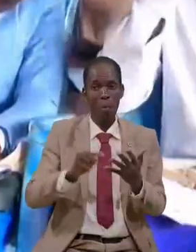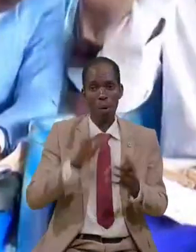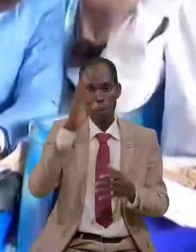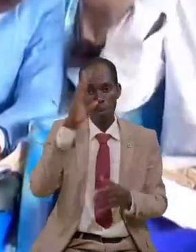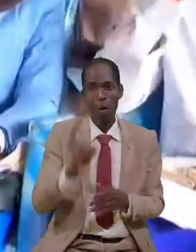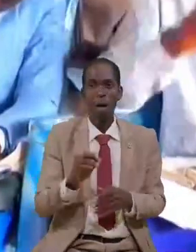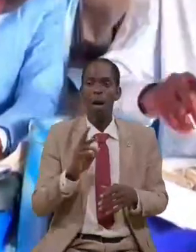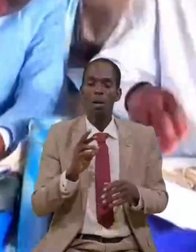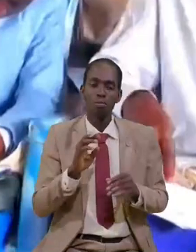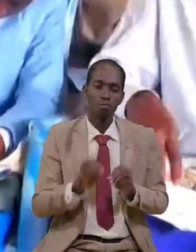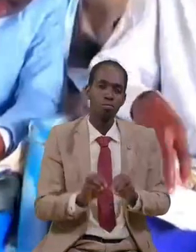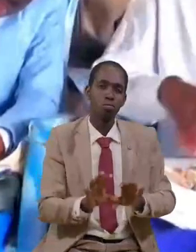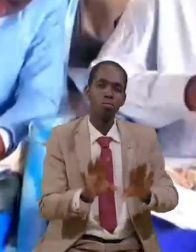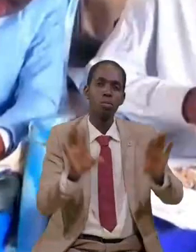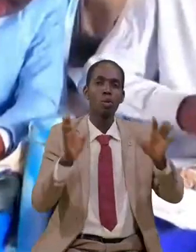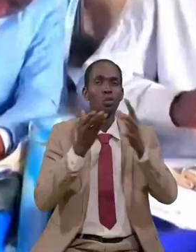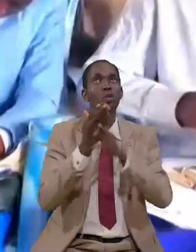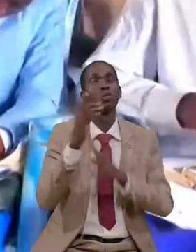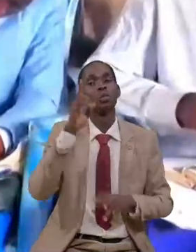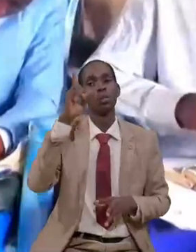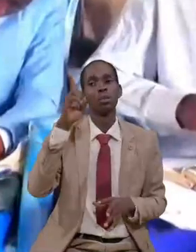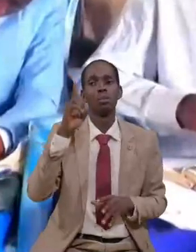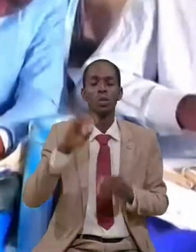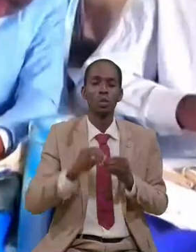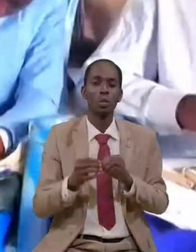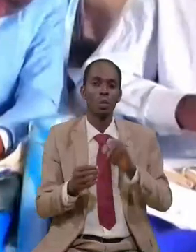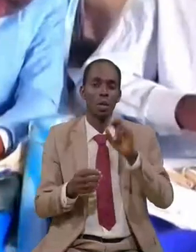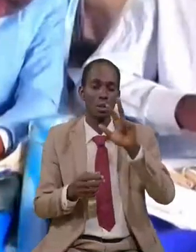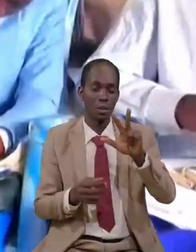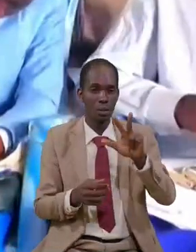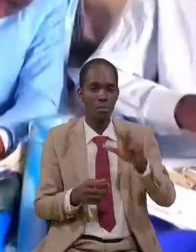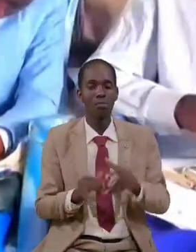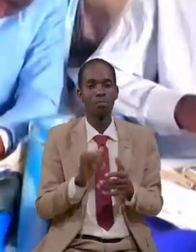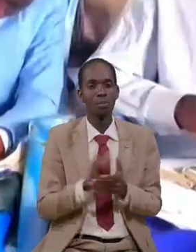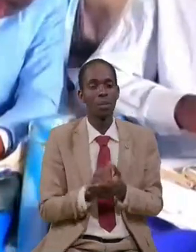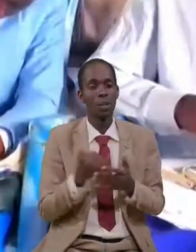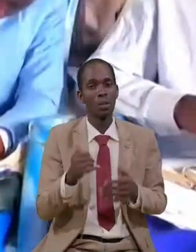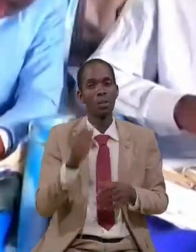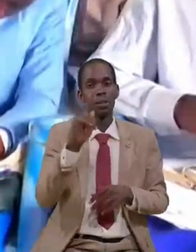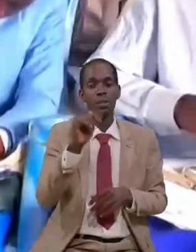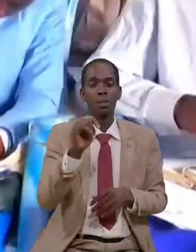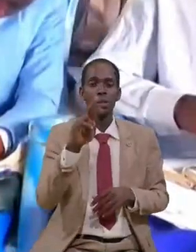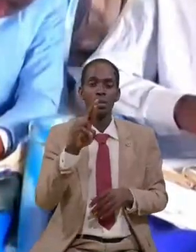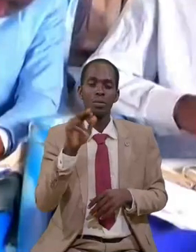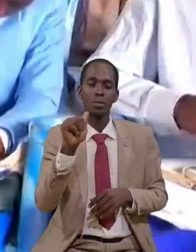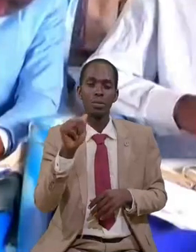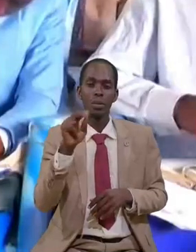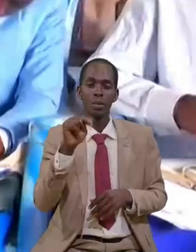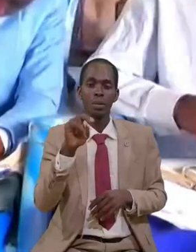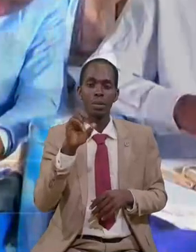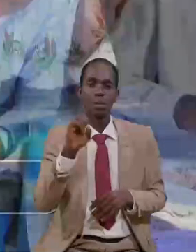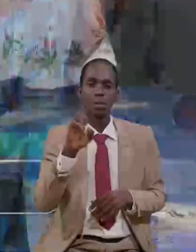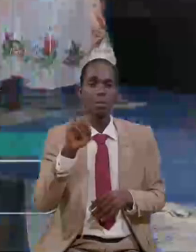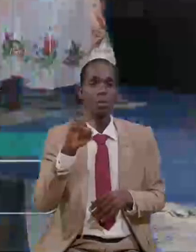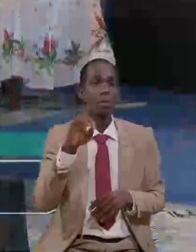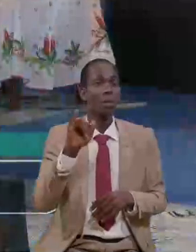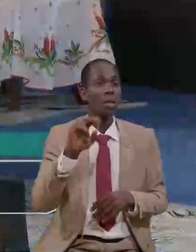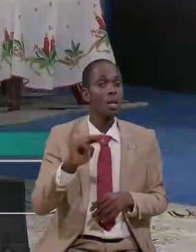lui. Troisième point, les bénédictions transcendantes, c'est-à-dire le type de